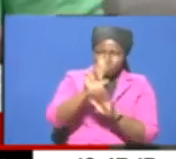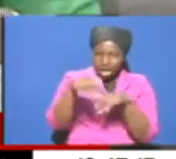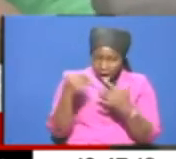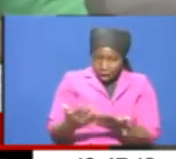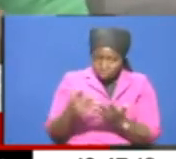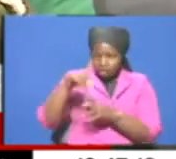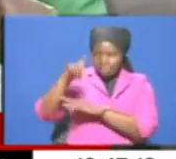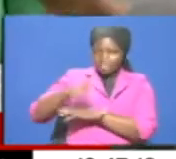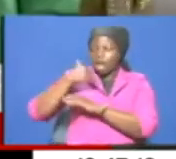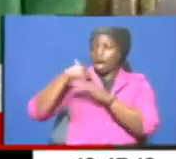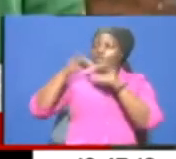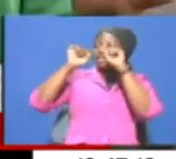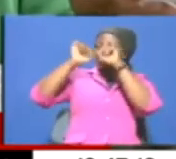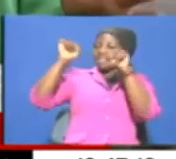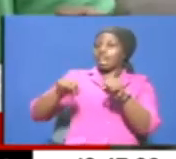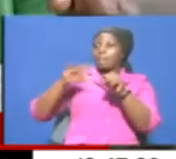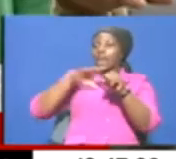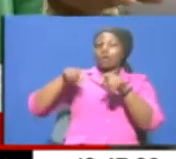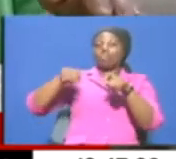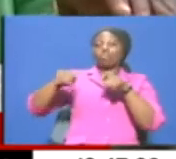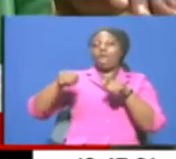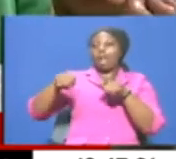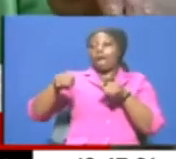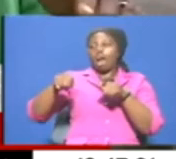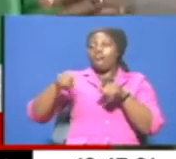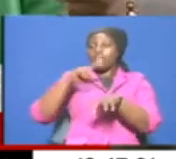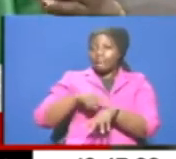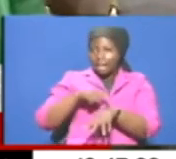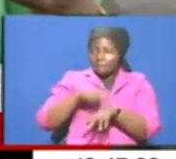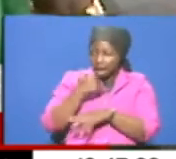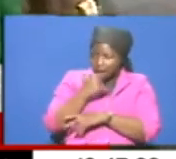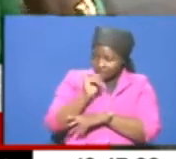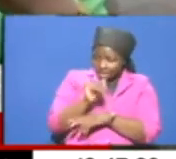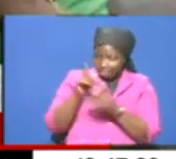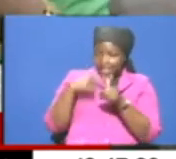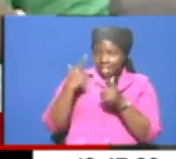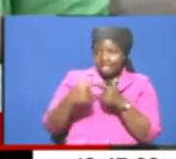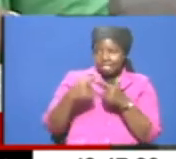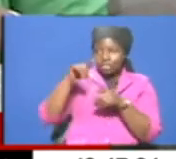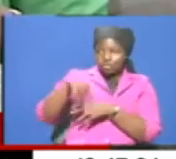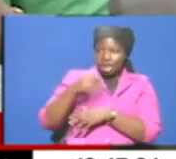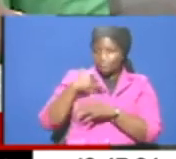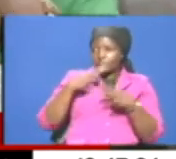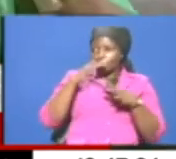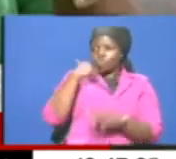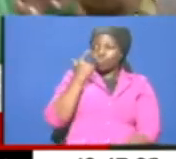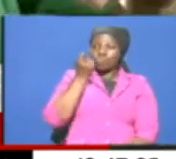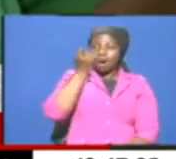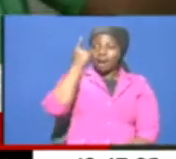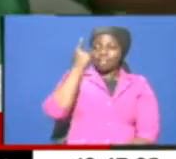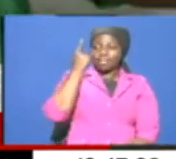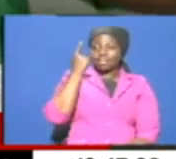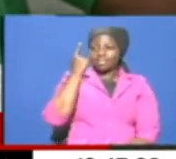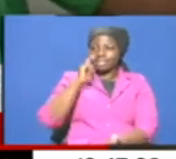Ndiyo. Na control siwe in place. Na kisha kuwa in place, mm-hmm, tuwe na watu ambao wanaelewa.